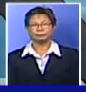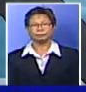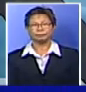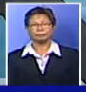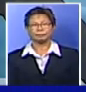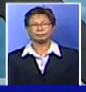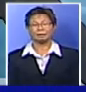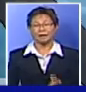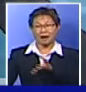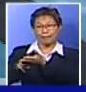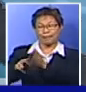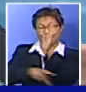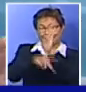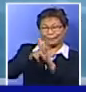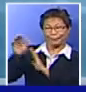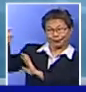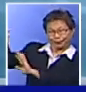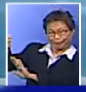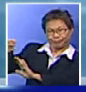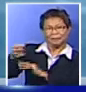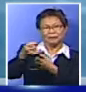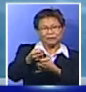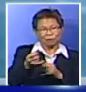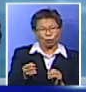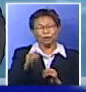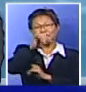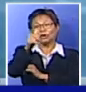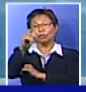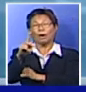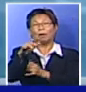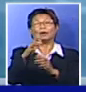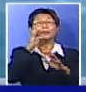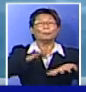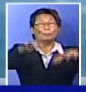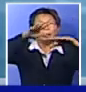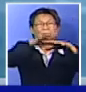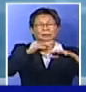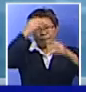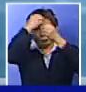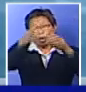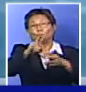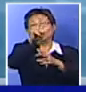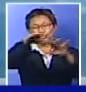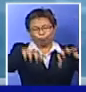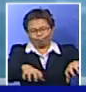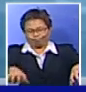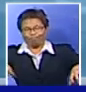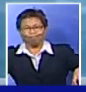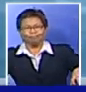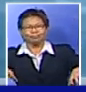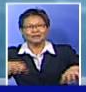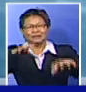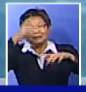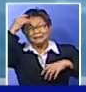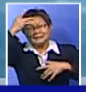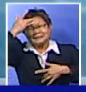Baik, sebelum ke laporan Parlimen, Jawatankuasa Bencana Negeri Sarawak hari ini mengisytiharkan dua lagi kawasan baru wabak rabies. Dua kawasan